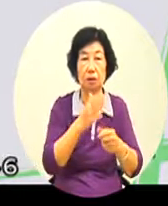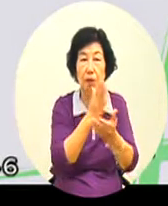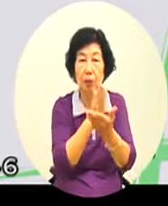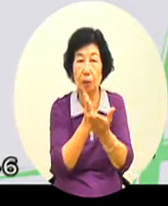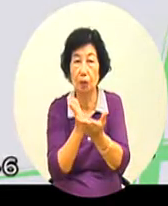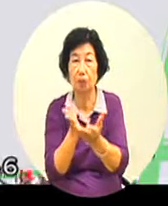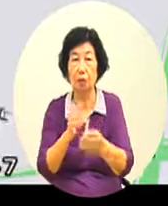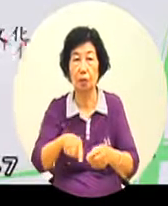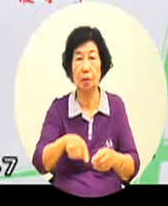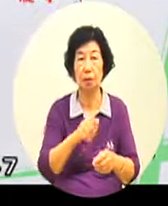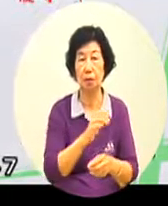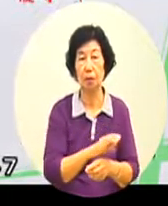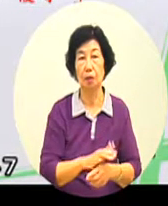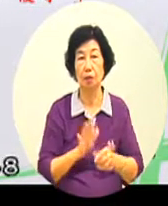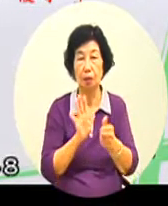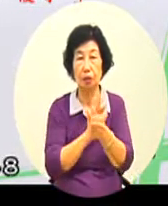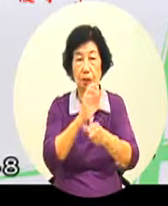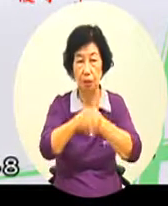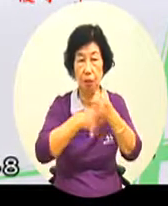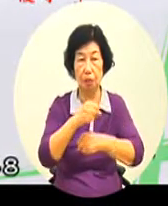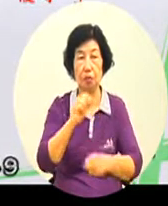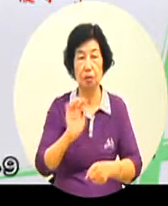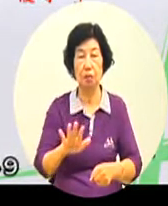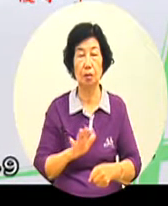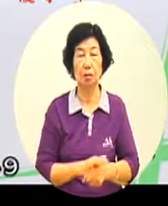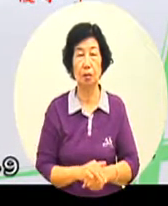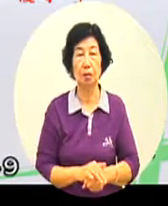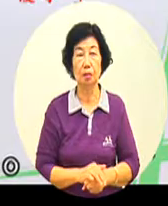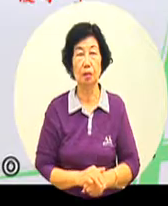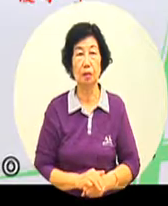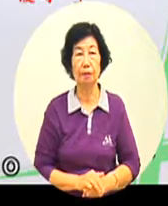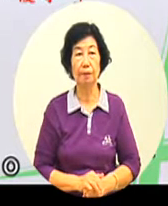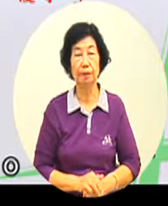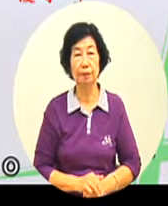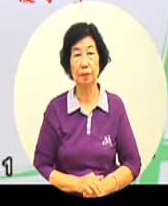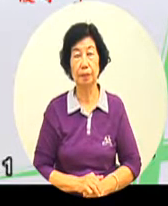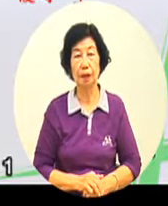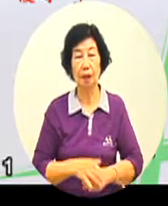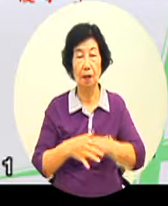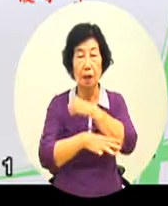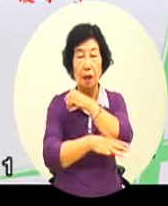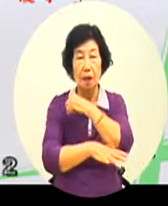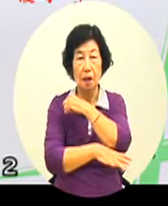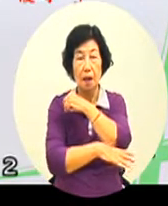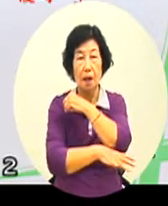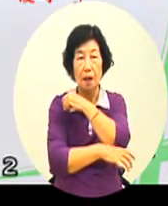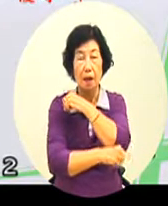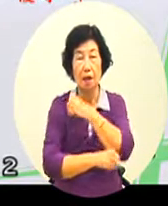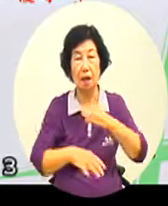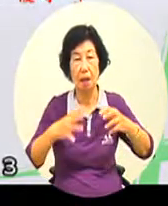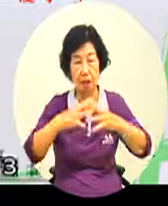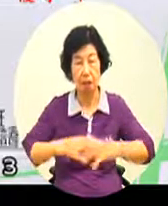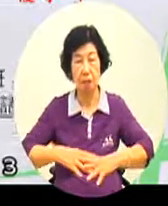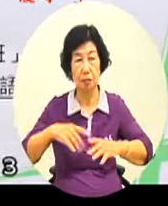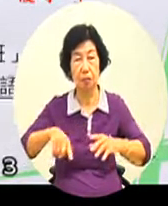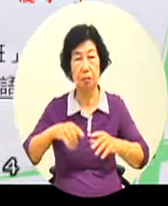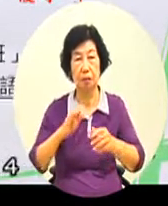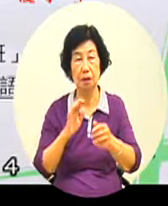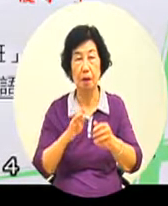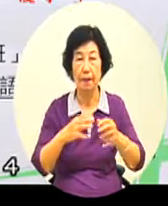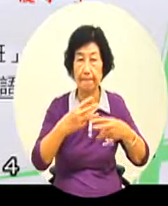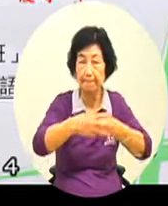动。那以及呢，将这个基础班加强第一线为民服务